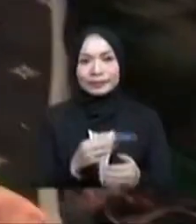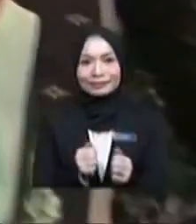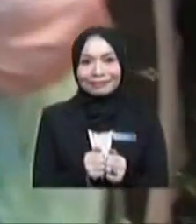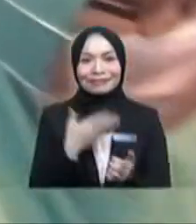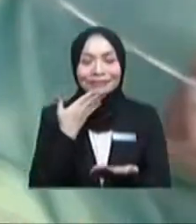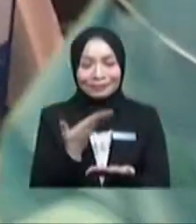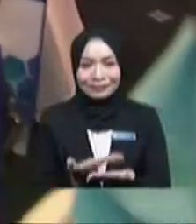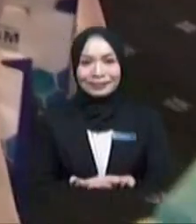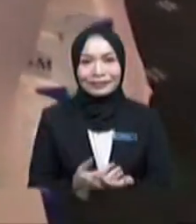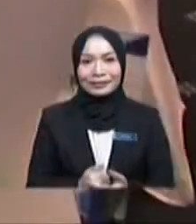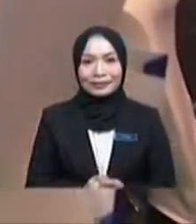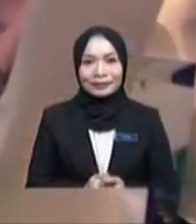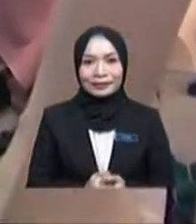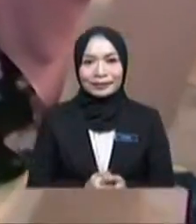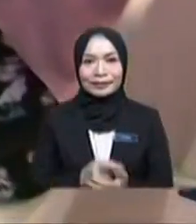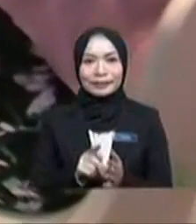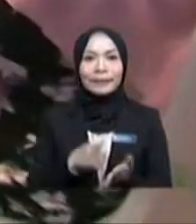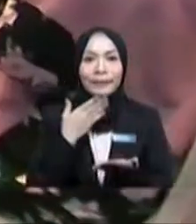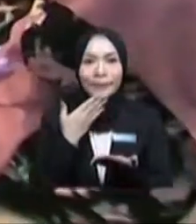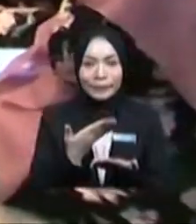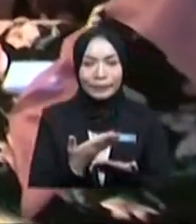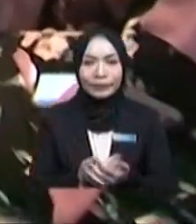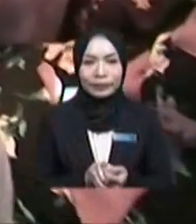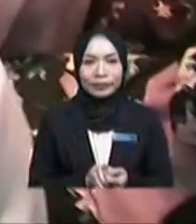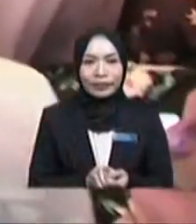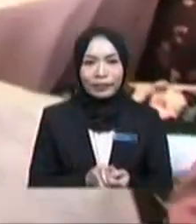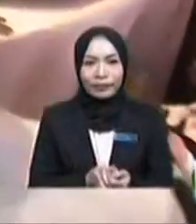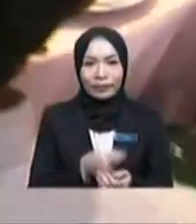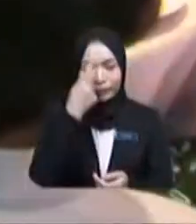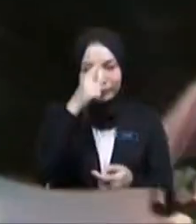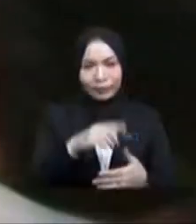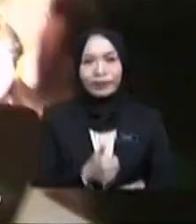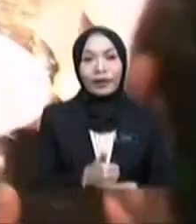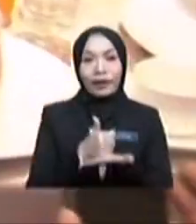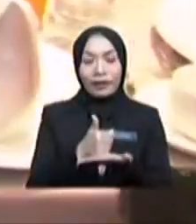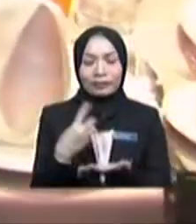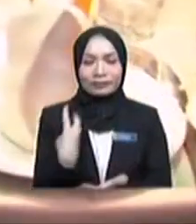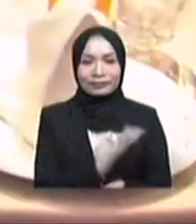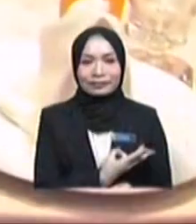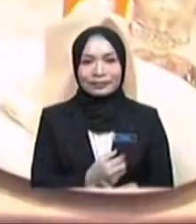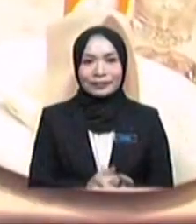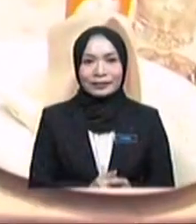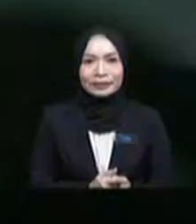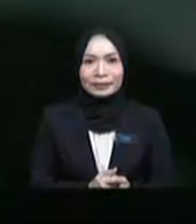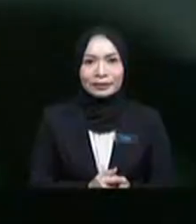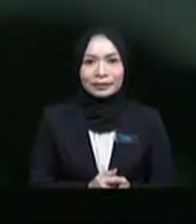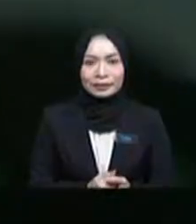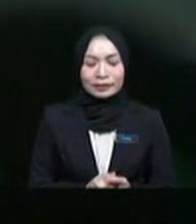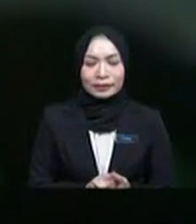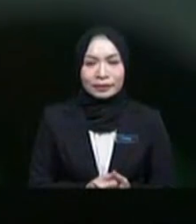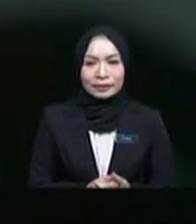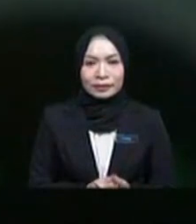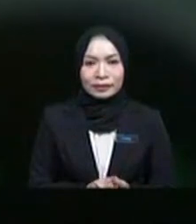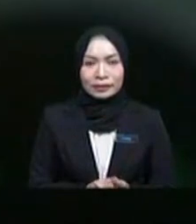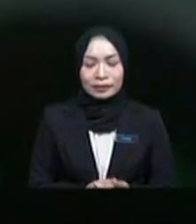and prosperity in this world and the hereafter. اللهم يا منزل البركات ويا قاضي